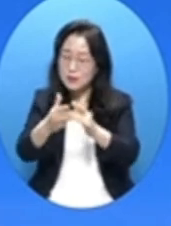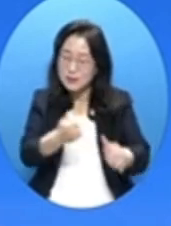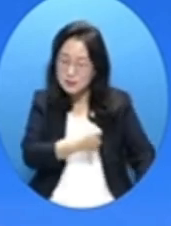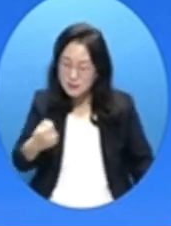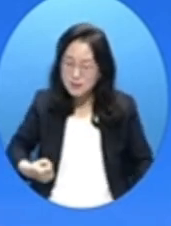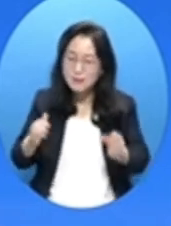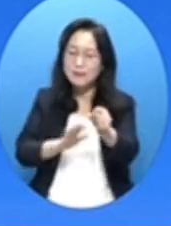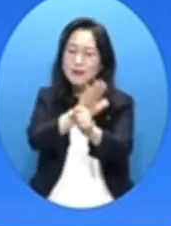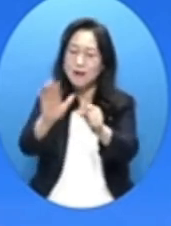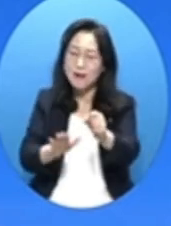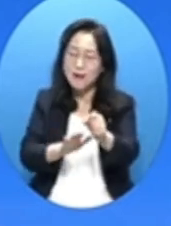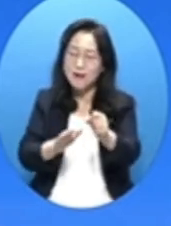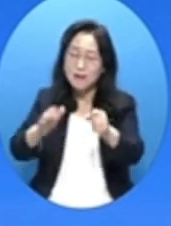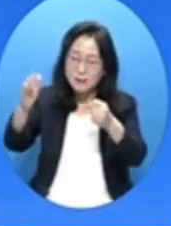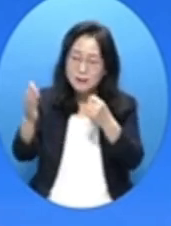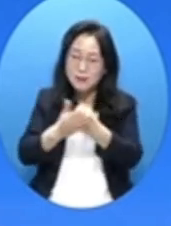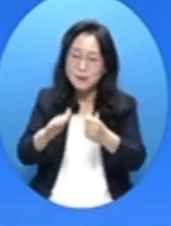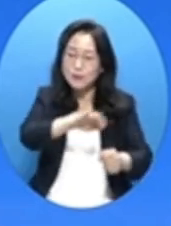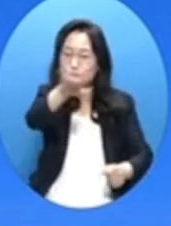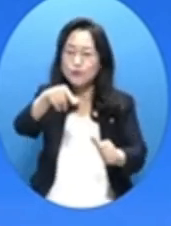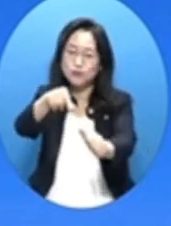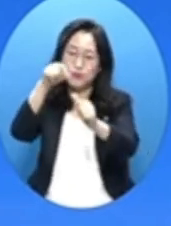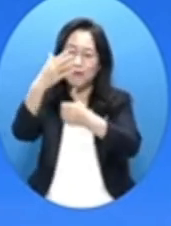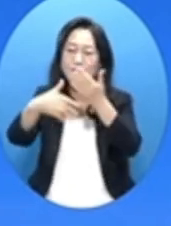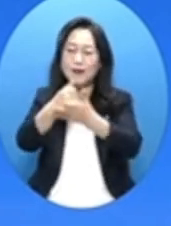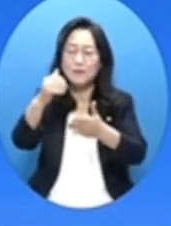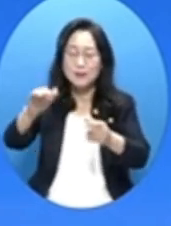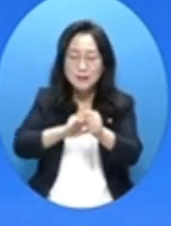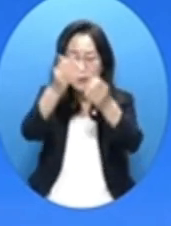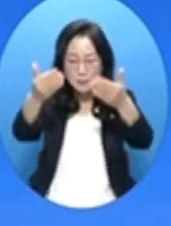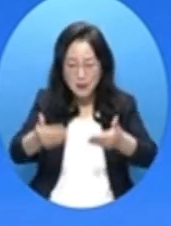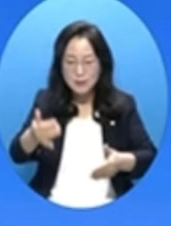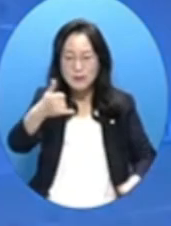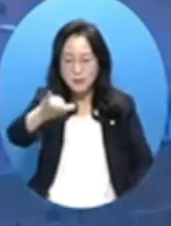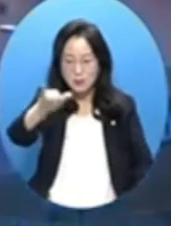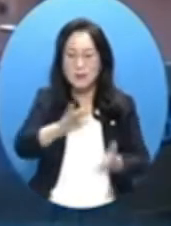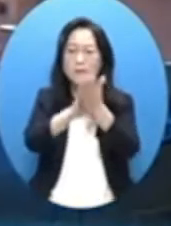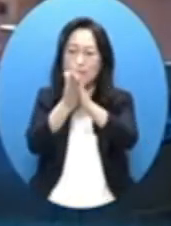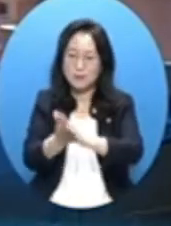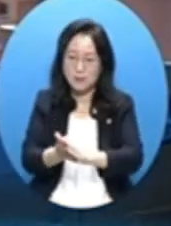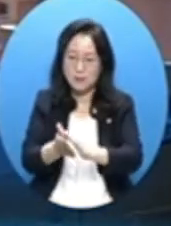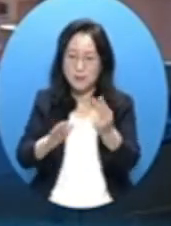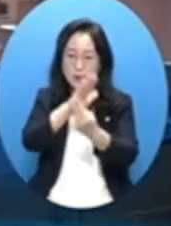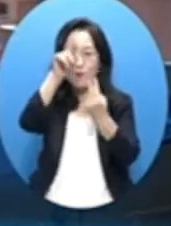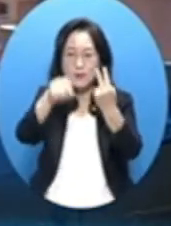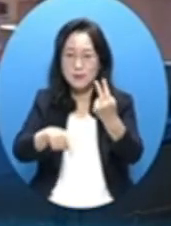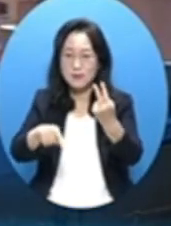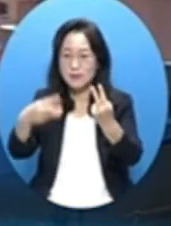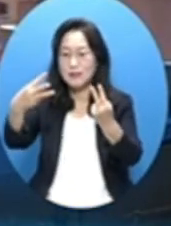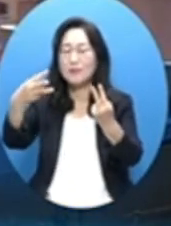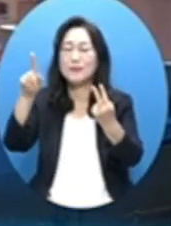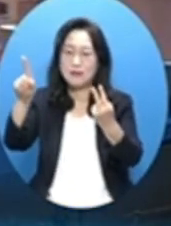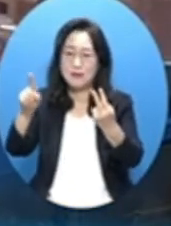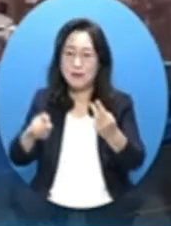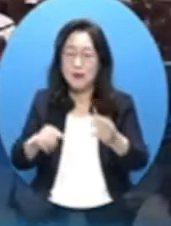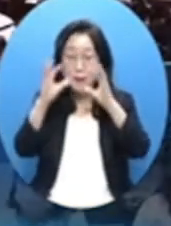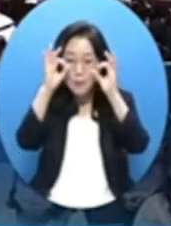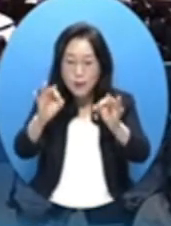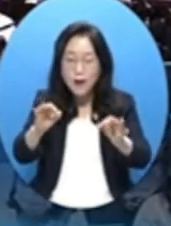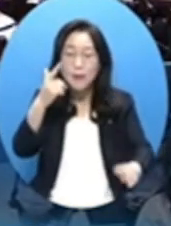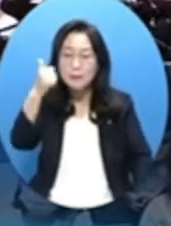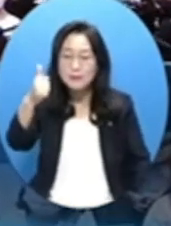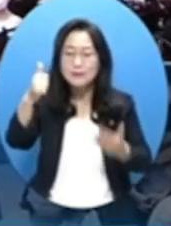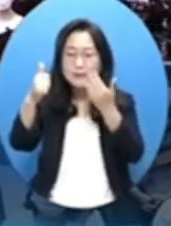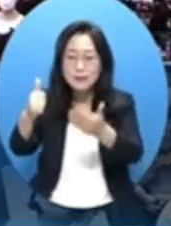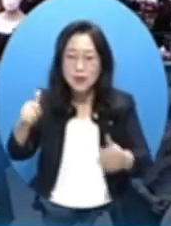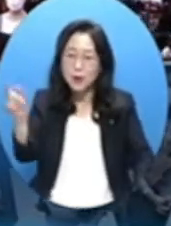열매로 우리가 구원받아 하나님의 사랑받는 자녀가 된 것입니다. 요한일서 3장 1절은 설명합니다. 보라,